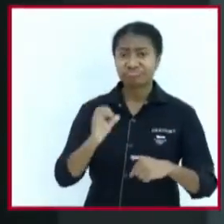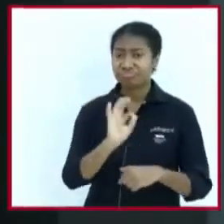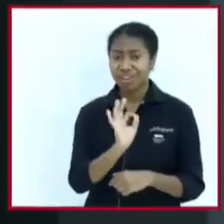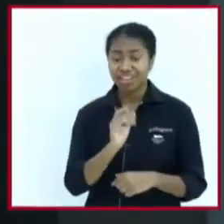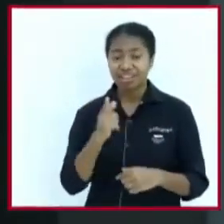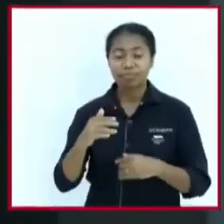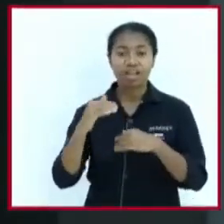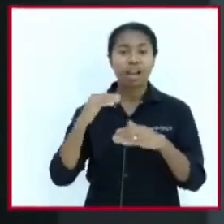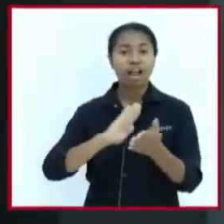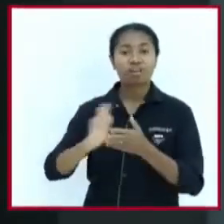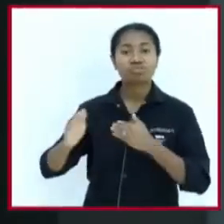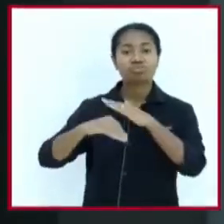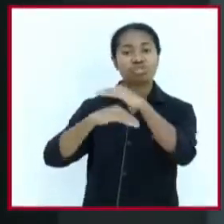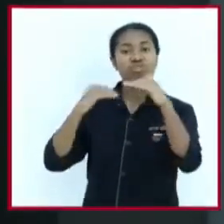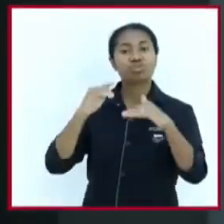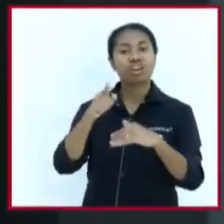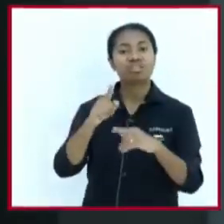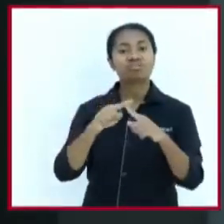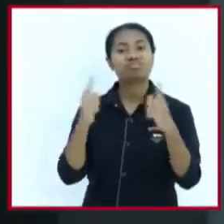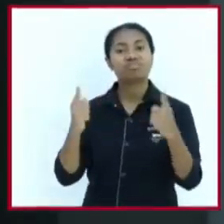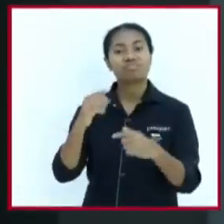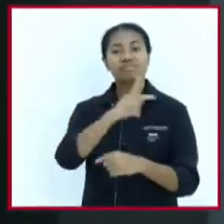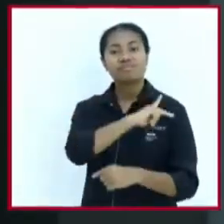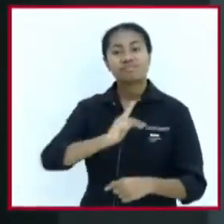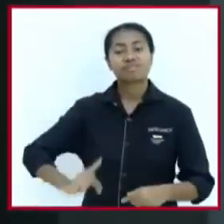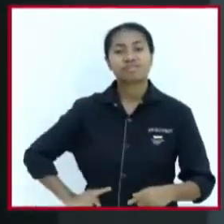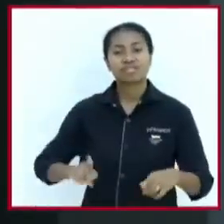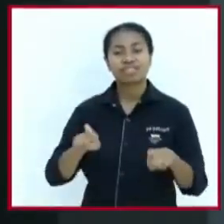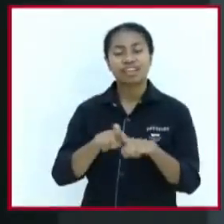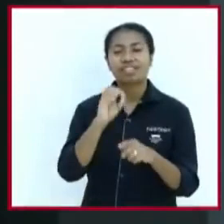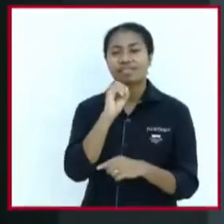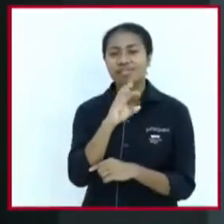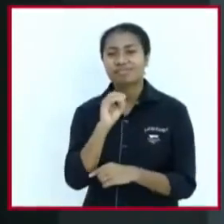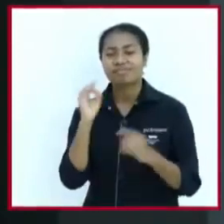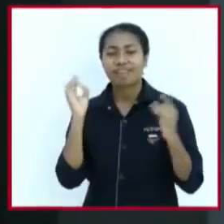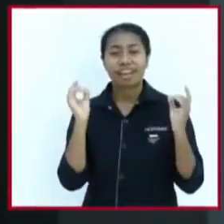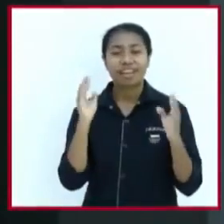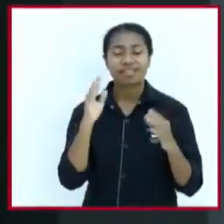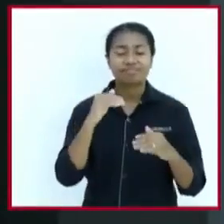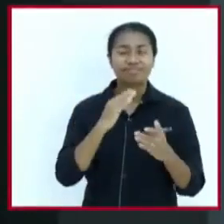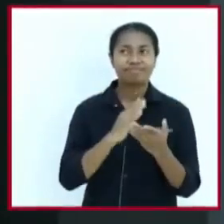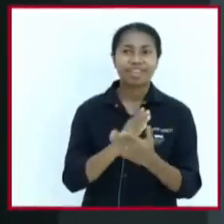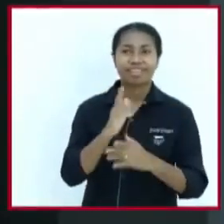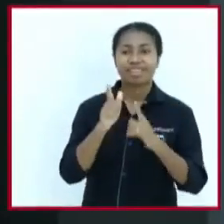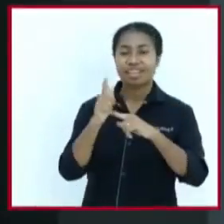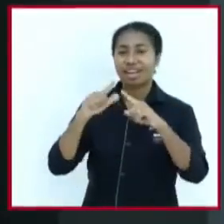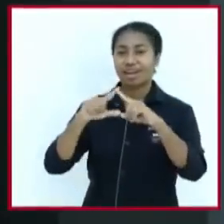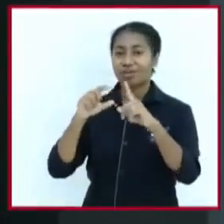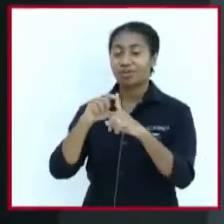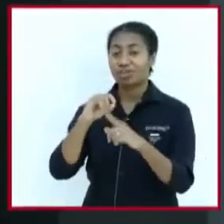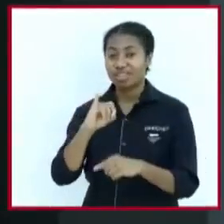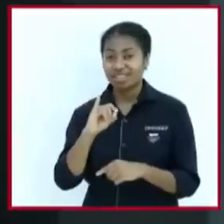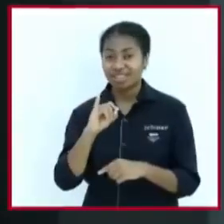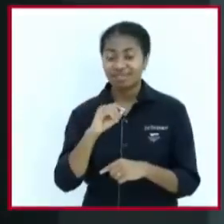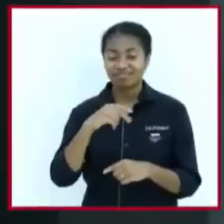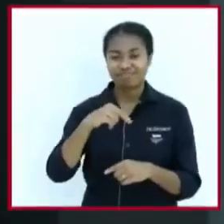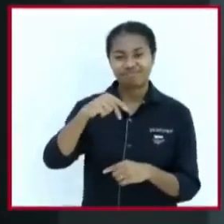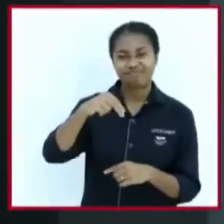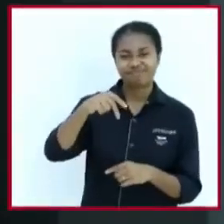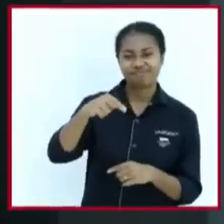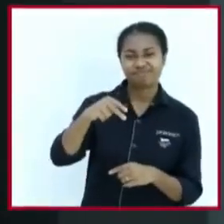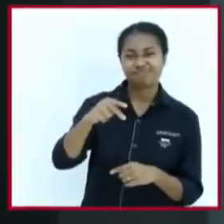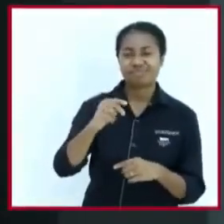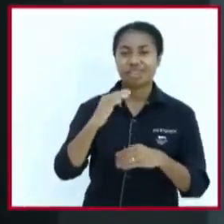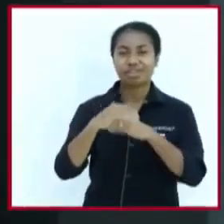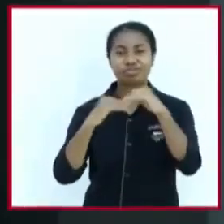yang dibawa Kristus dengan kata lain bagi Agama Yahudi jalan Wah masih tertutup